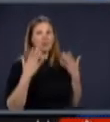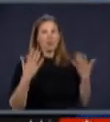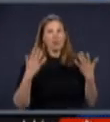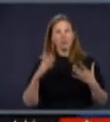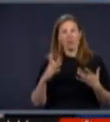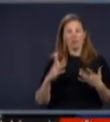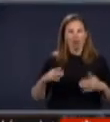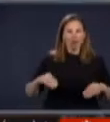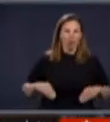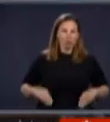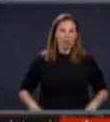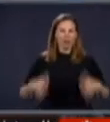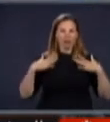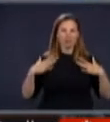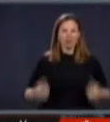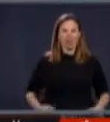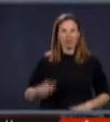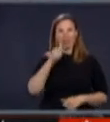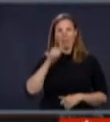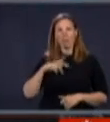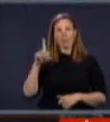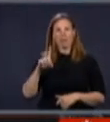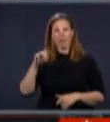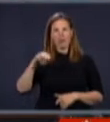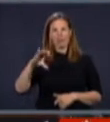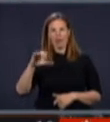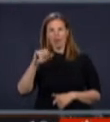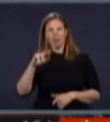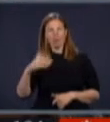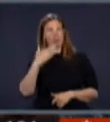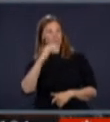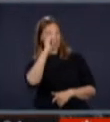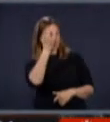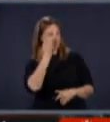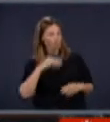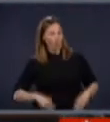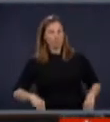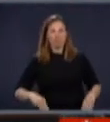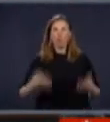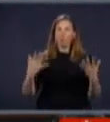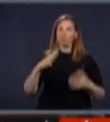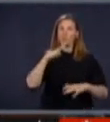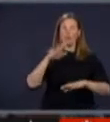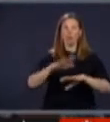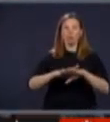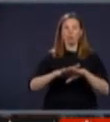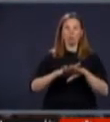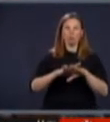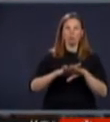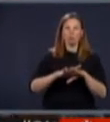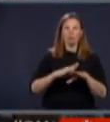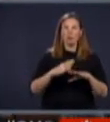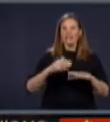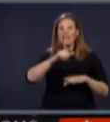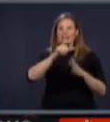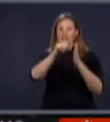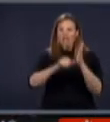Danielle Mécan. Merci, Monsieur le Premier ministre. Alors, aujourd'hui, moi, je vais vous parler de la reprise des activités en